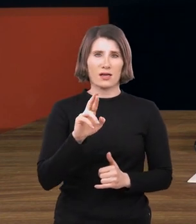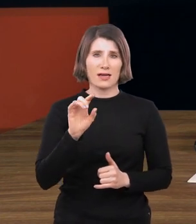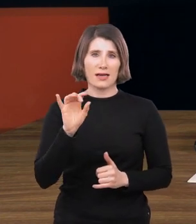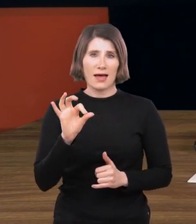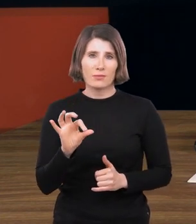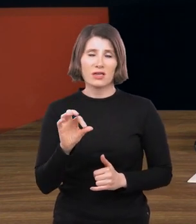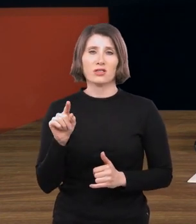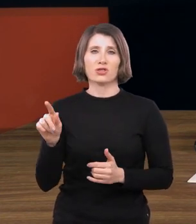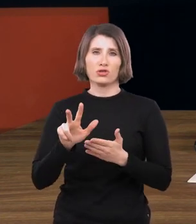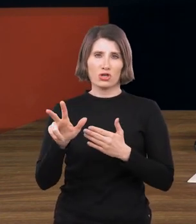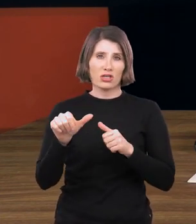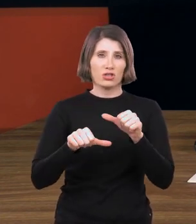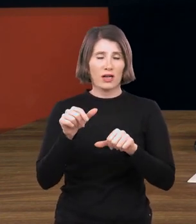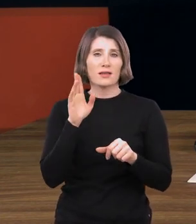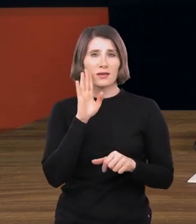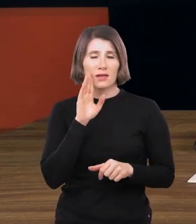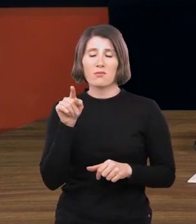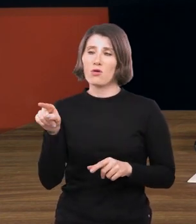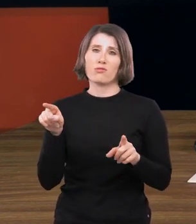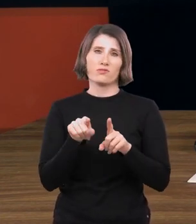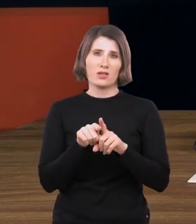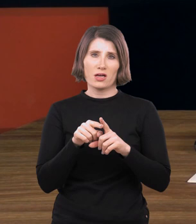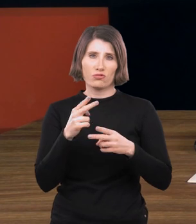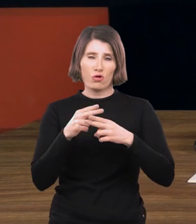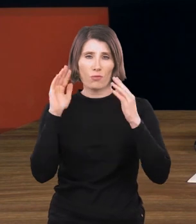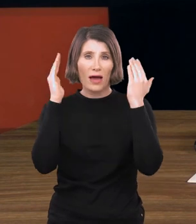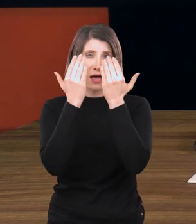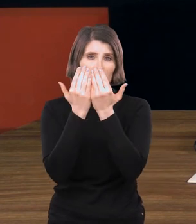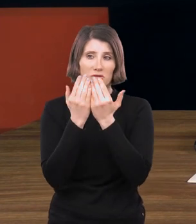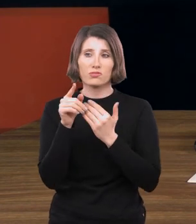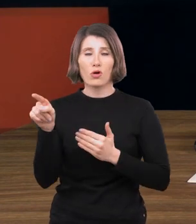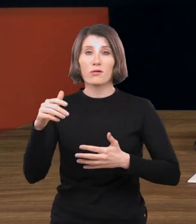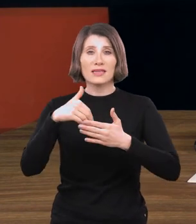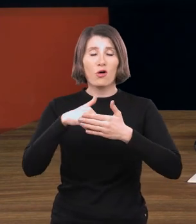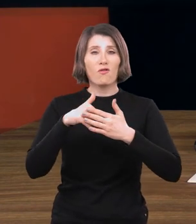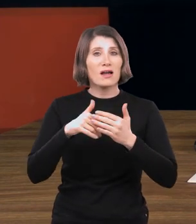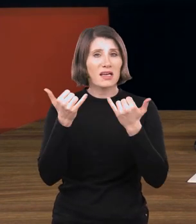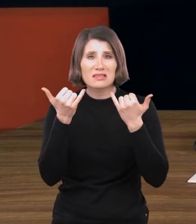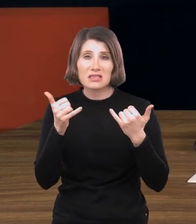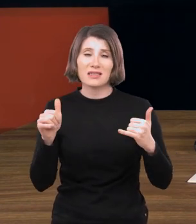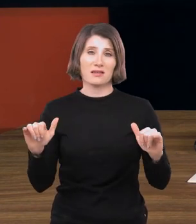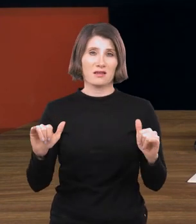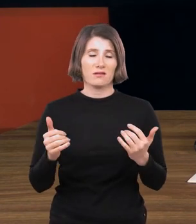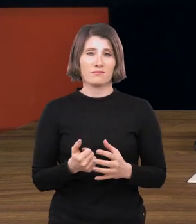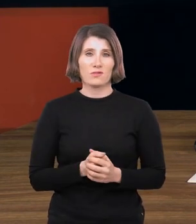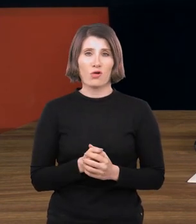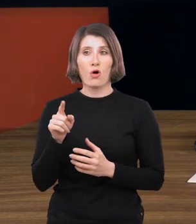diagnoza spektrum zaburzeń autystycznych. Zupełnie inny wachlarz objawów i